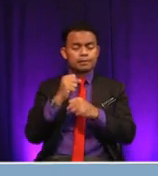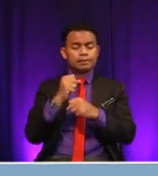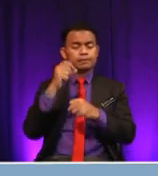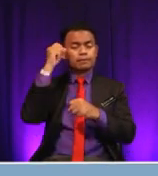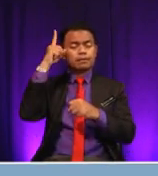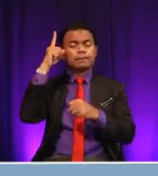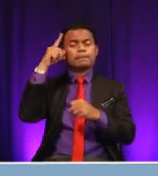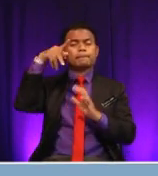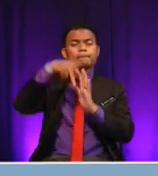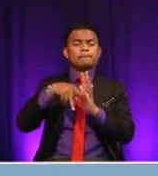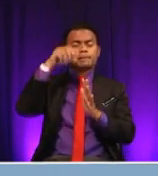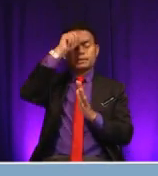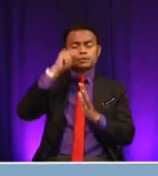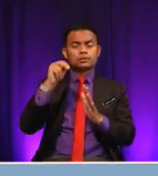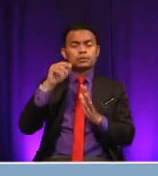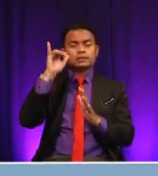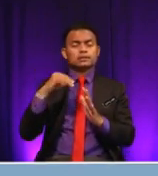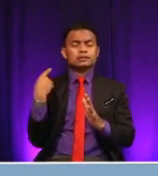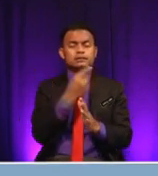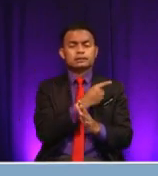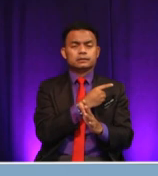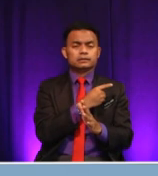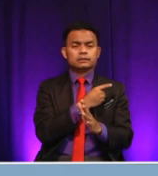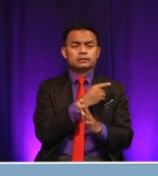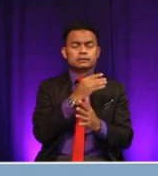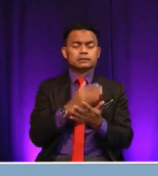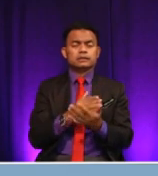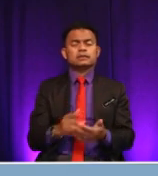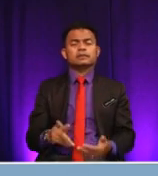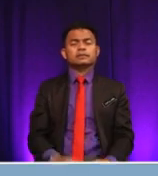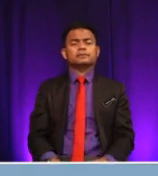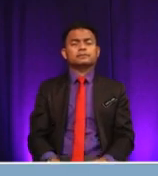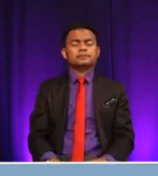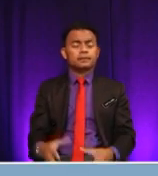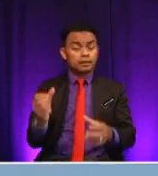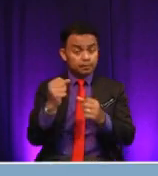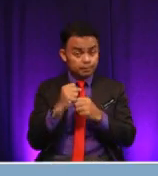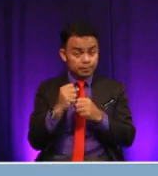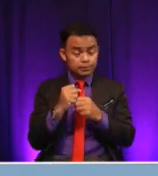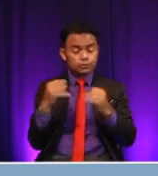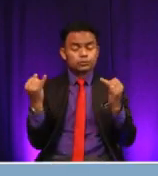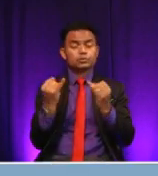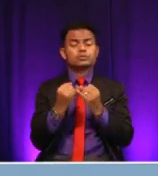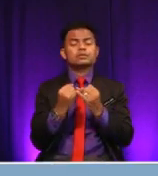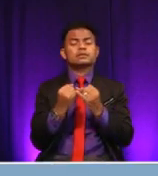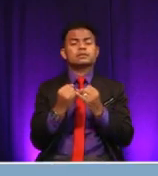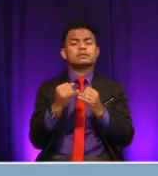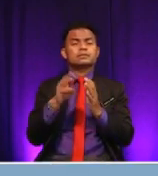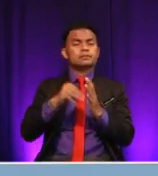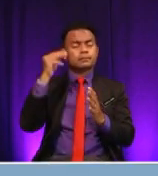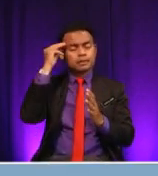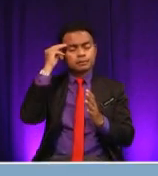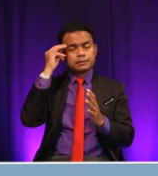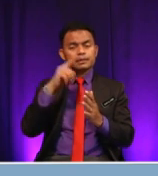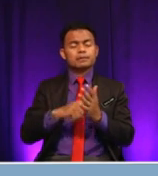kita ke tengahkan kemudian dapat juga memahami apakah itu kritikan kritikan yang terdapat dalam mata